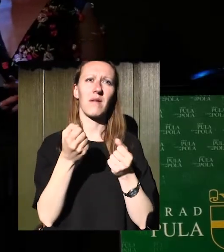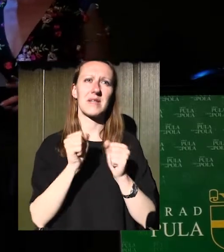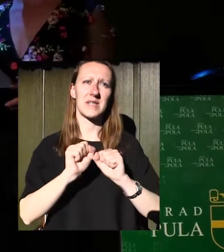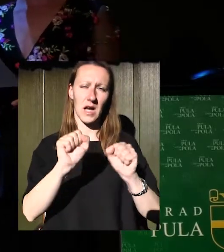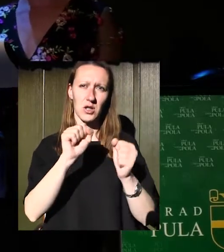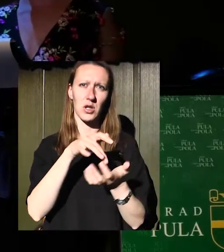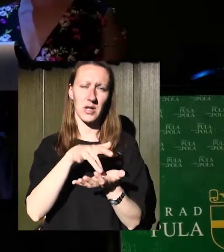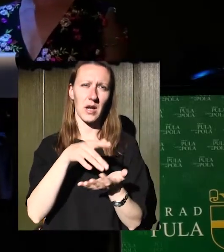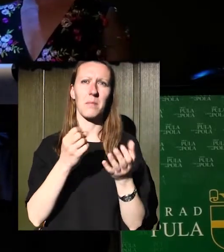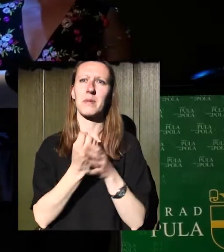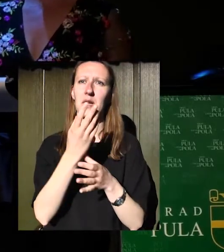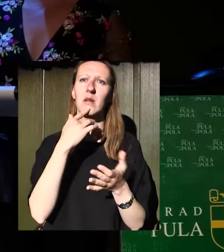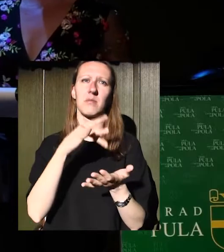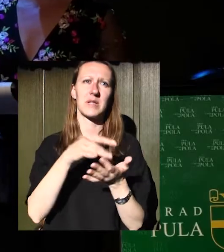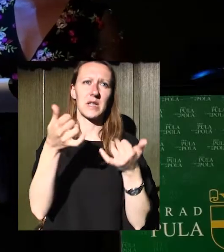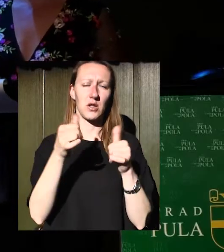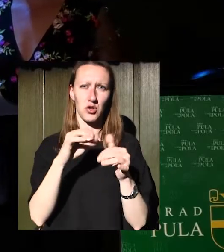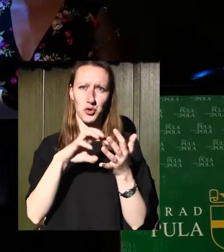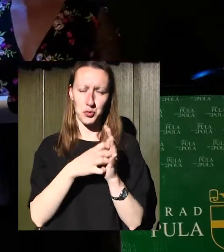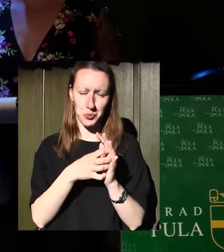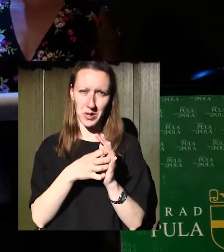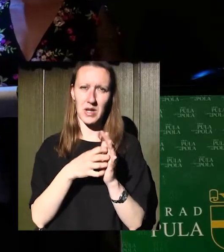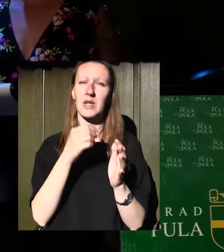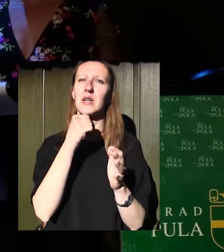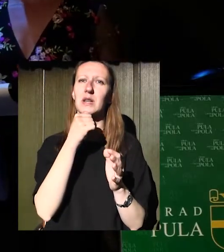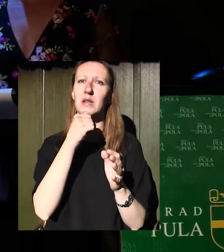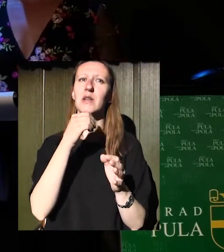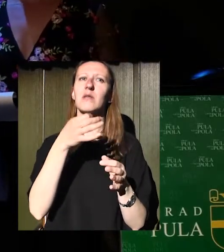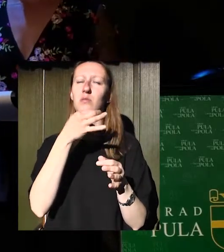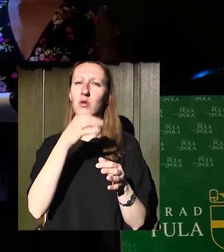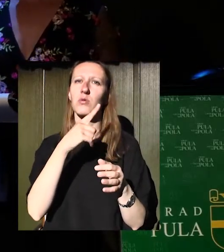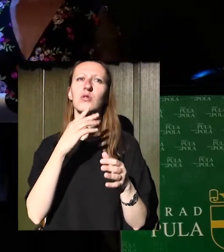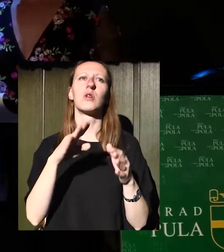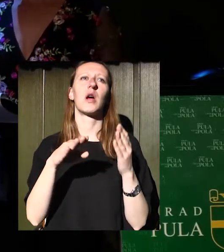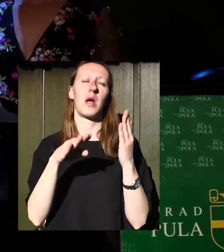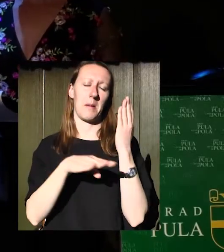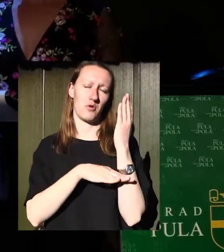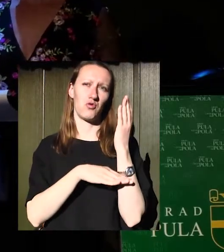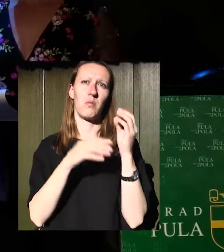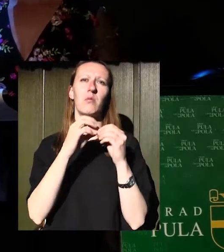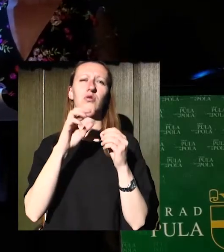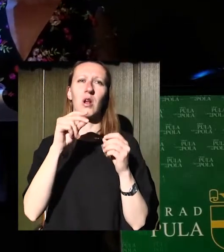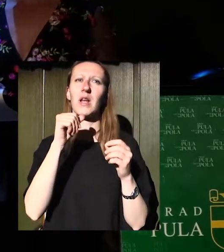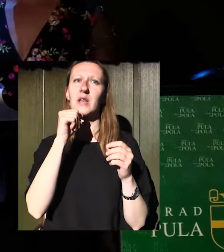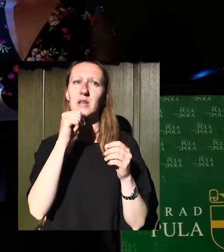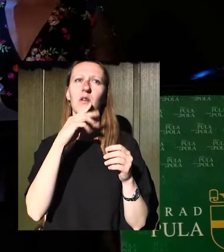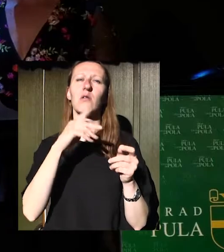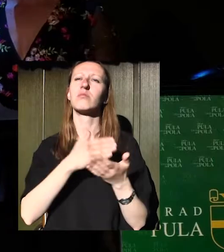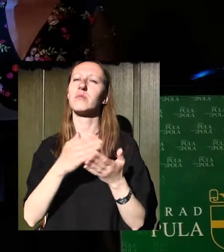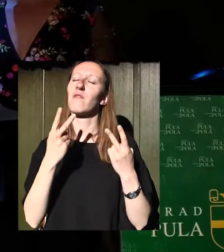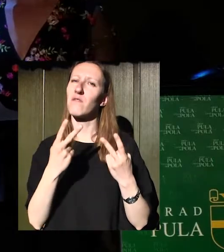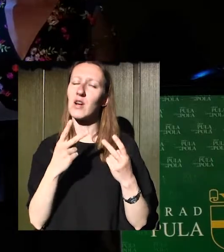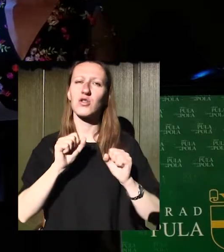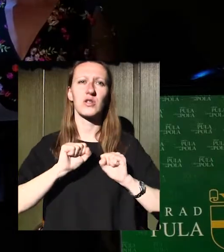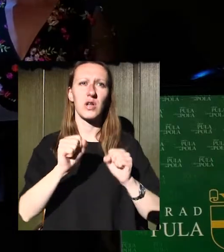u upravljanju zaštićenim dijelovima prirode na području Istarske županije i revitalizaciji Park šuma Šijana i Busoler, čime se